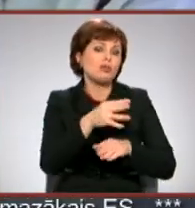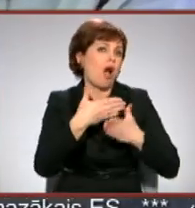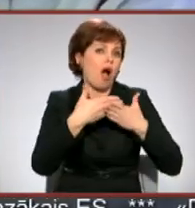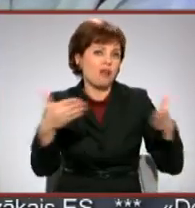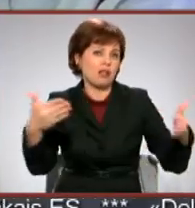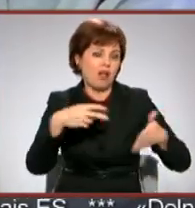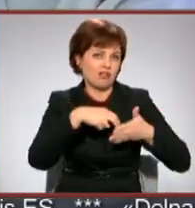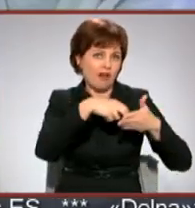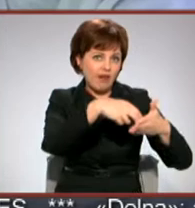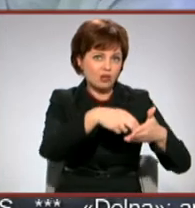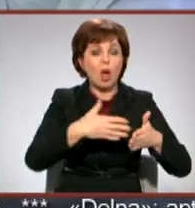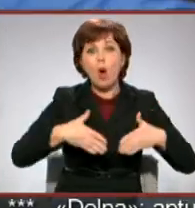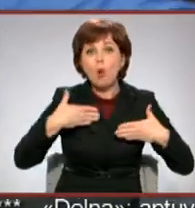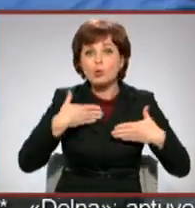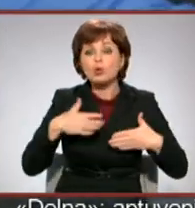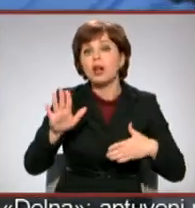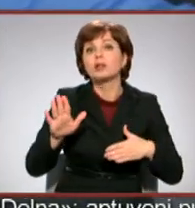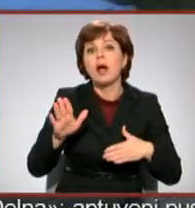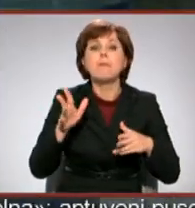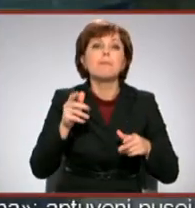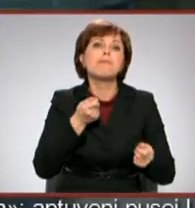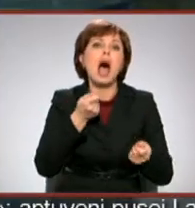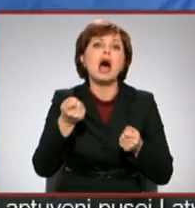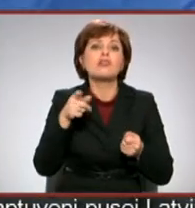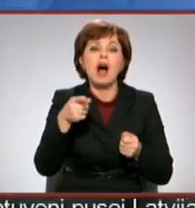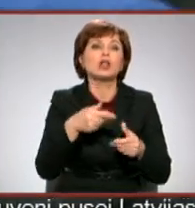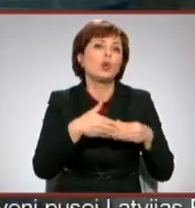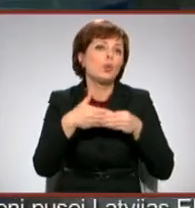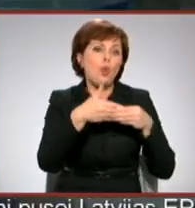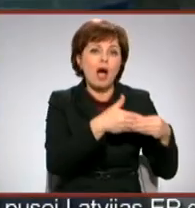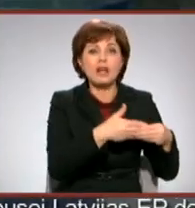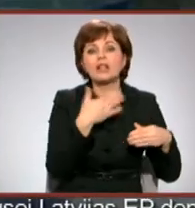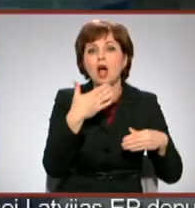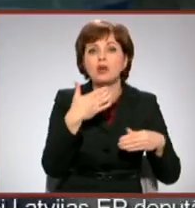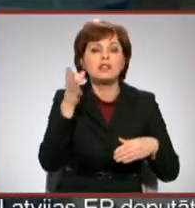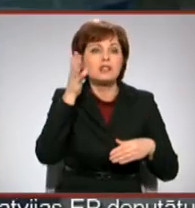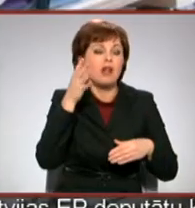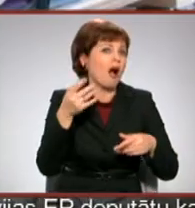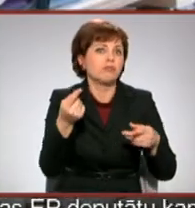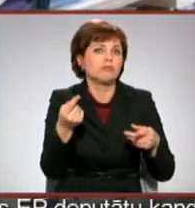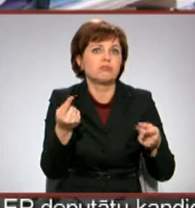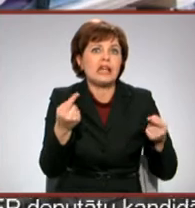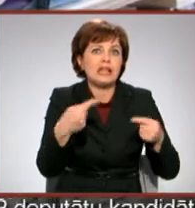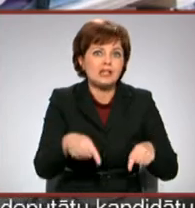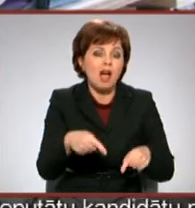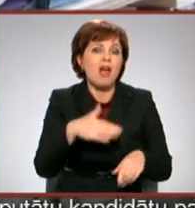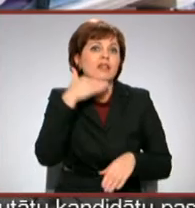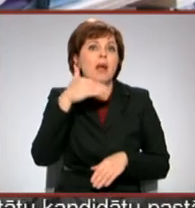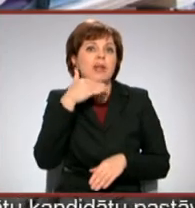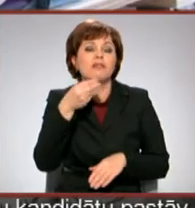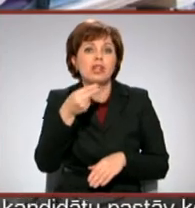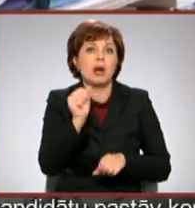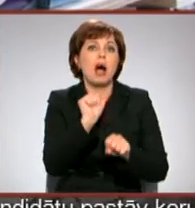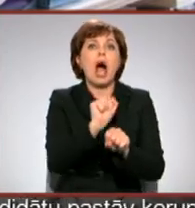kurā pauda bažas par valsts pārvaldes attieksmi, kas novedusi nacionālo zinātni līdz krīzei. Nepietiekamais finansējums nevien draud apturēt